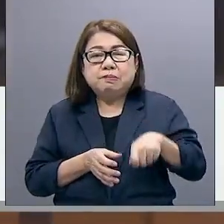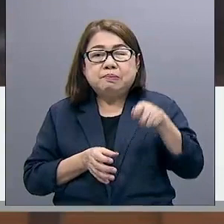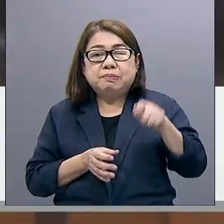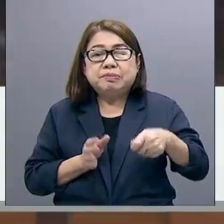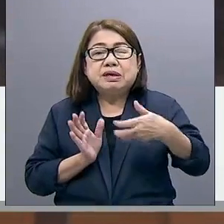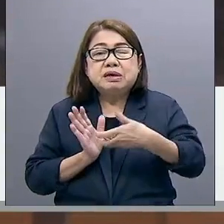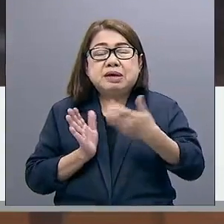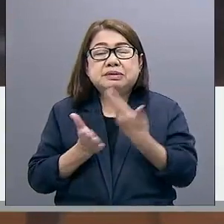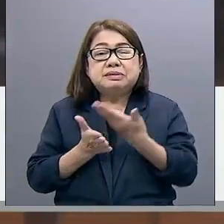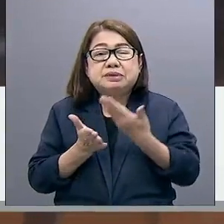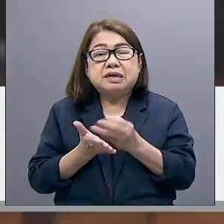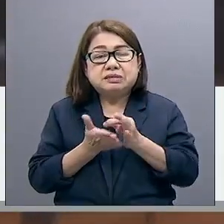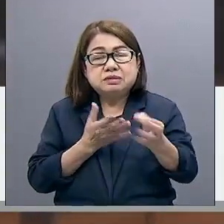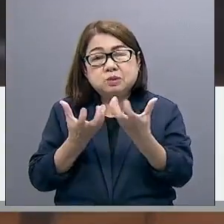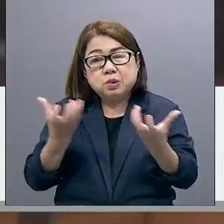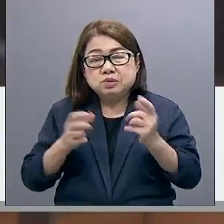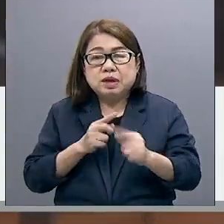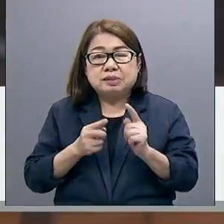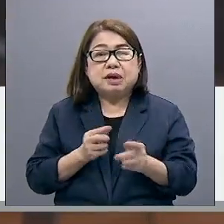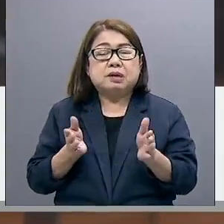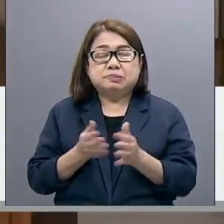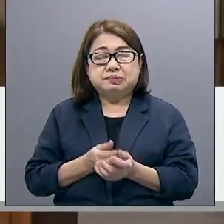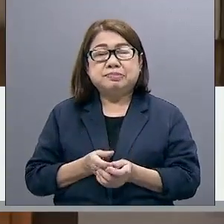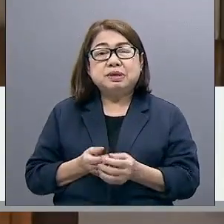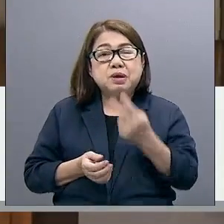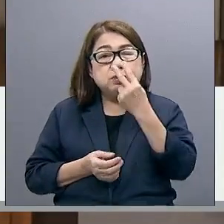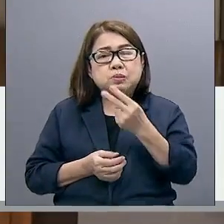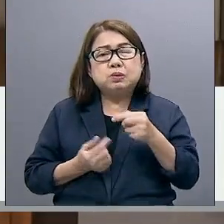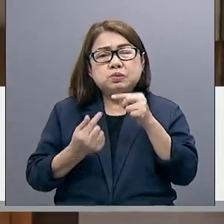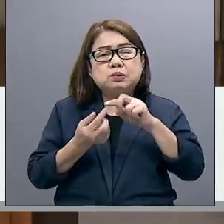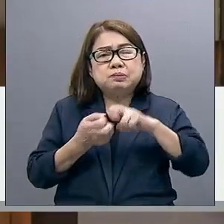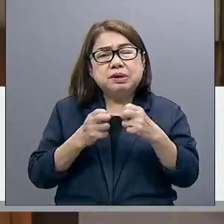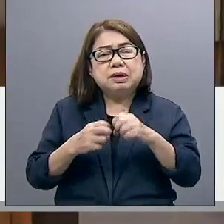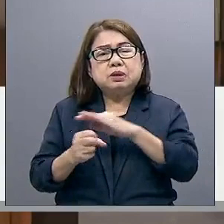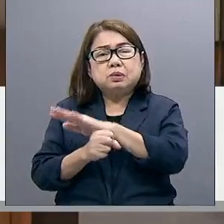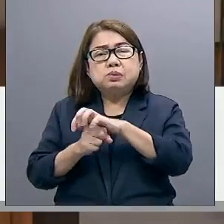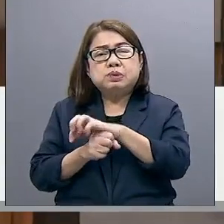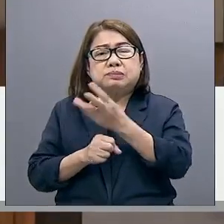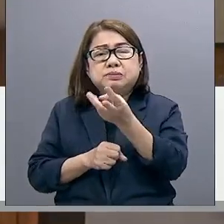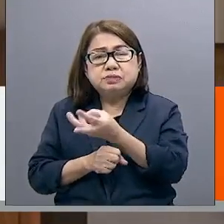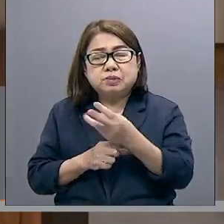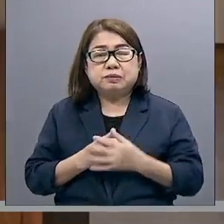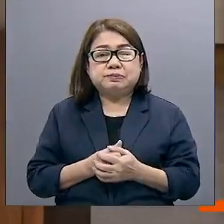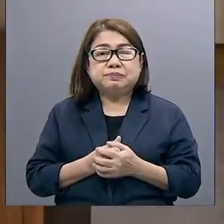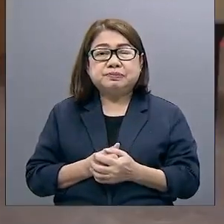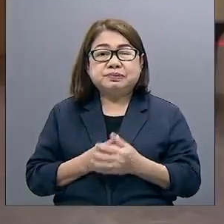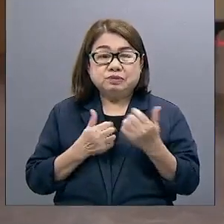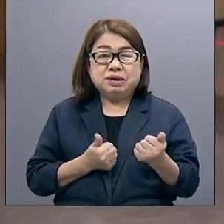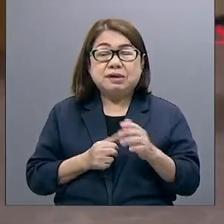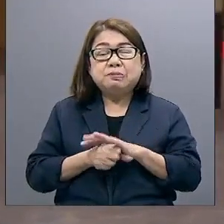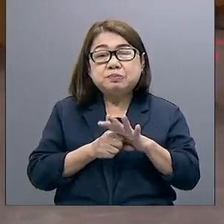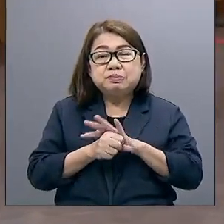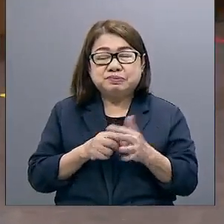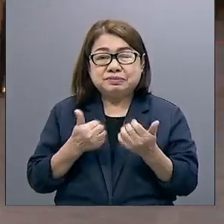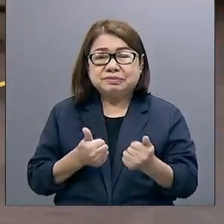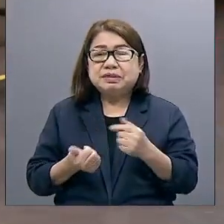ขึ้นทั้งในแง่มูลค่าและจำนวนบัญชีเมื่อเทียบกับช่วงสถานการณ์โควิด 19ค่ะแนวโน้มนี่ครัวเรือนที่